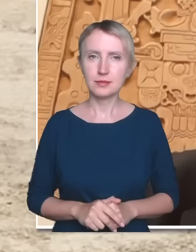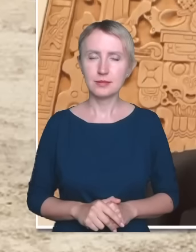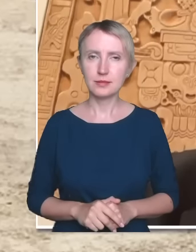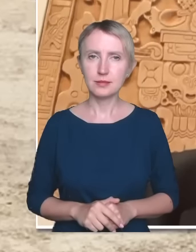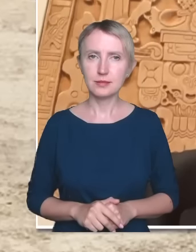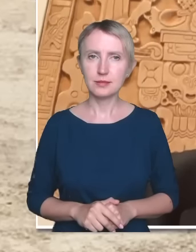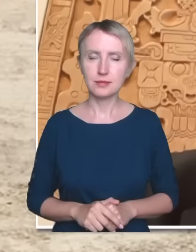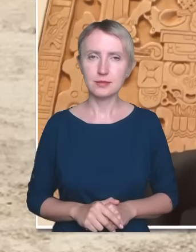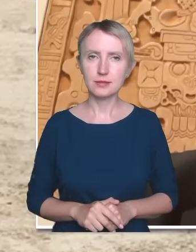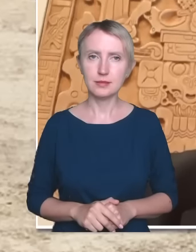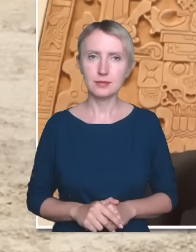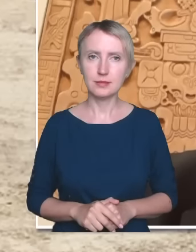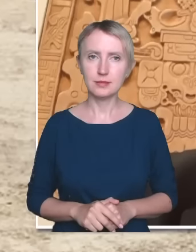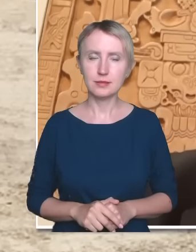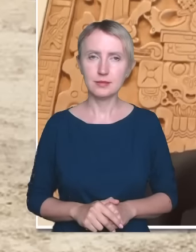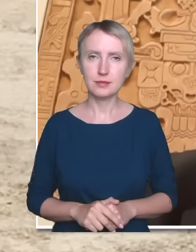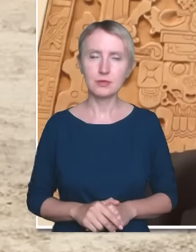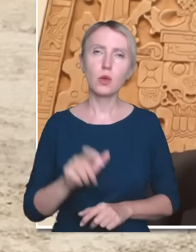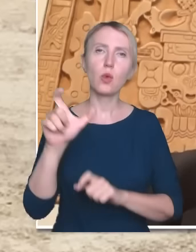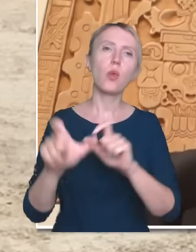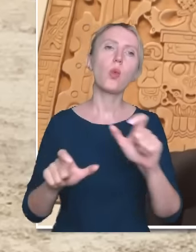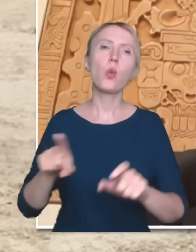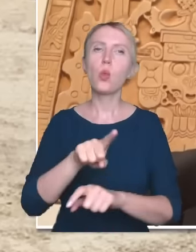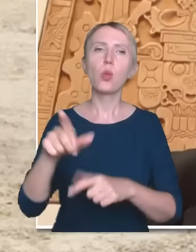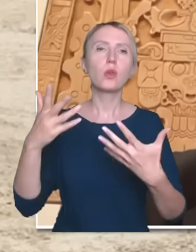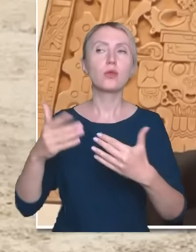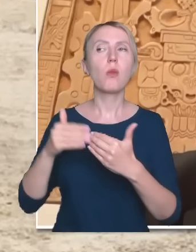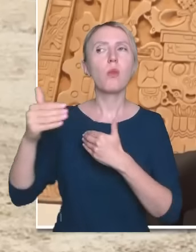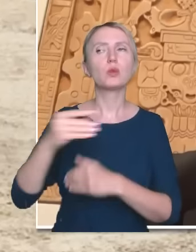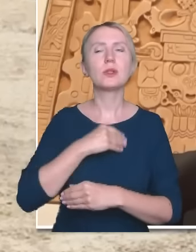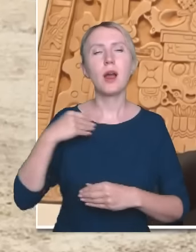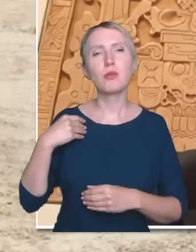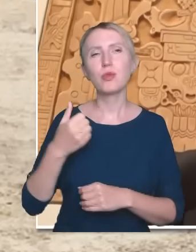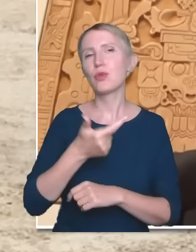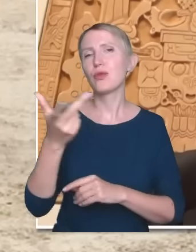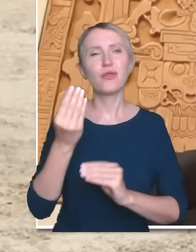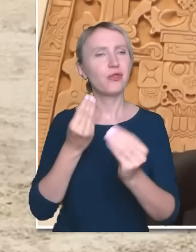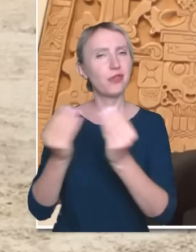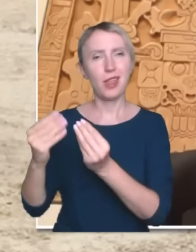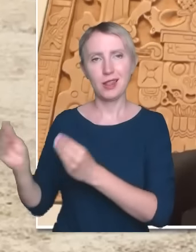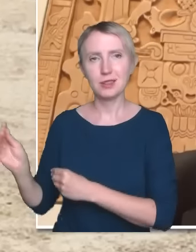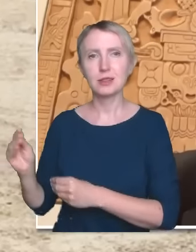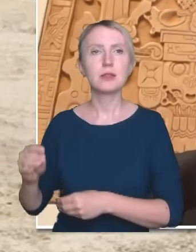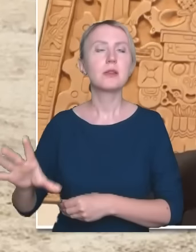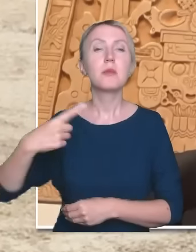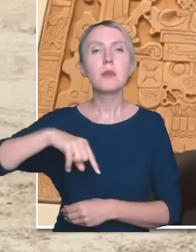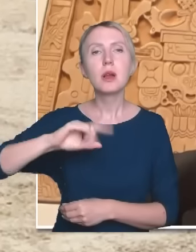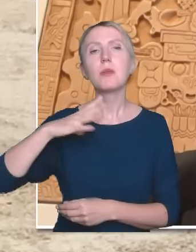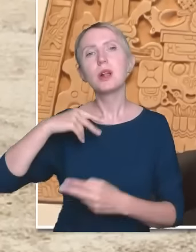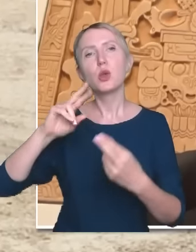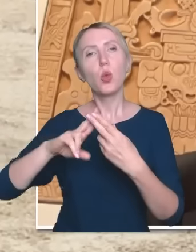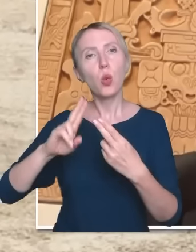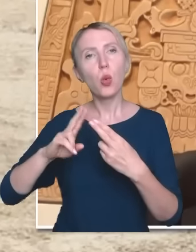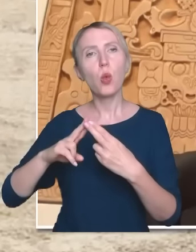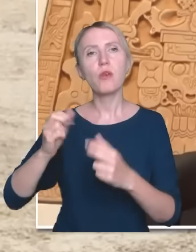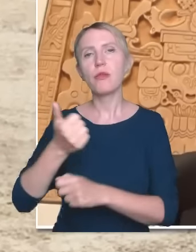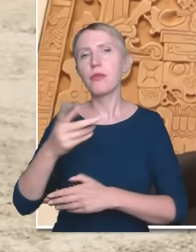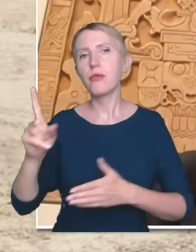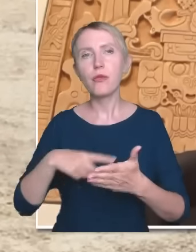Potencjalnych graczy spoza Polski jest tutaj więcej. Mieliśmy z nimi kontakty